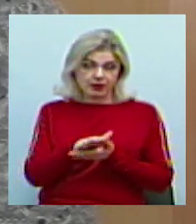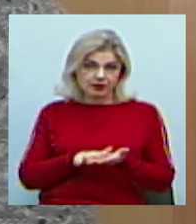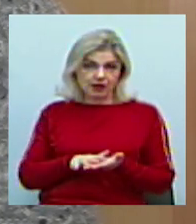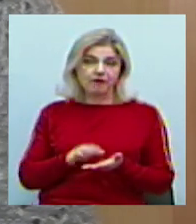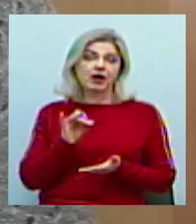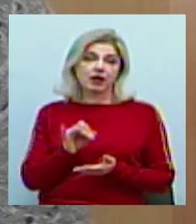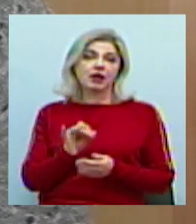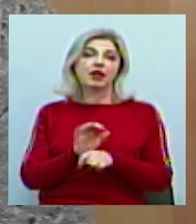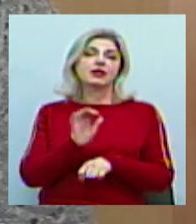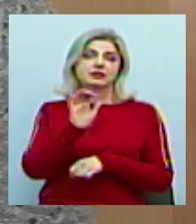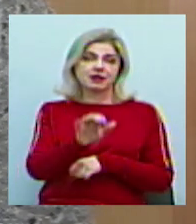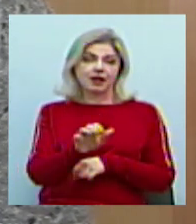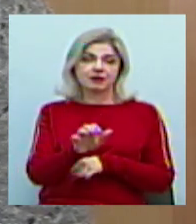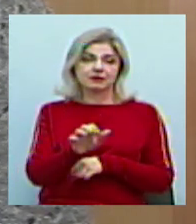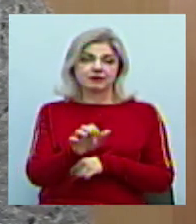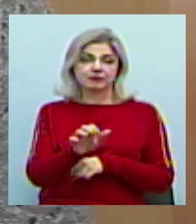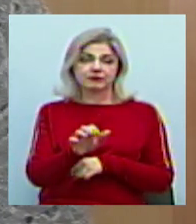заява і